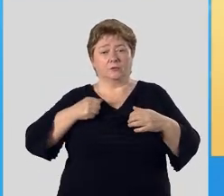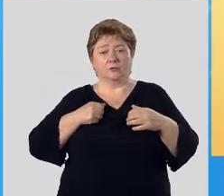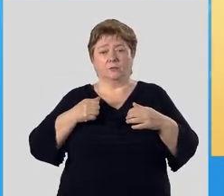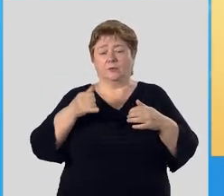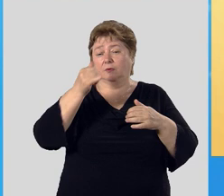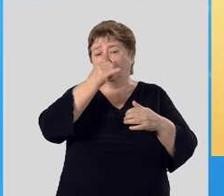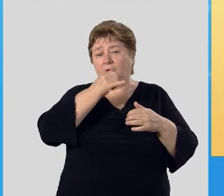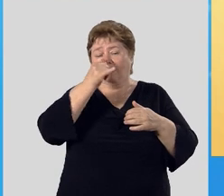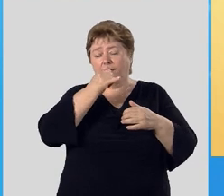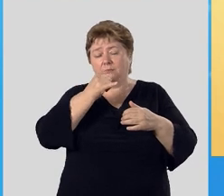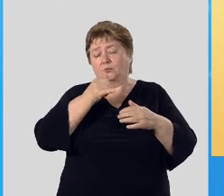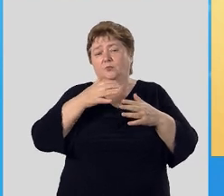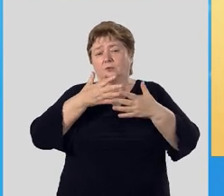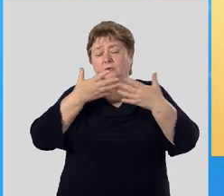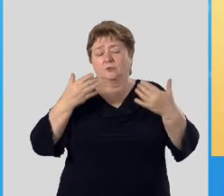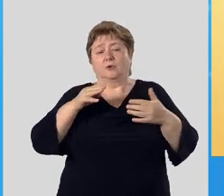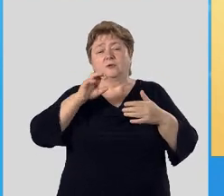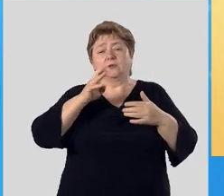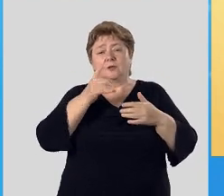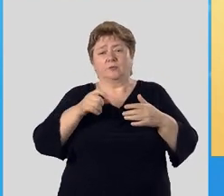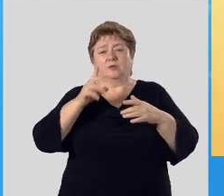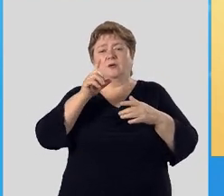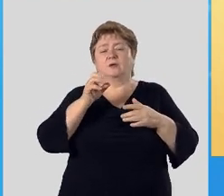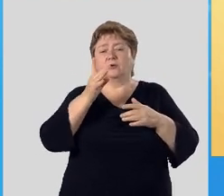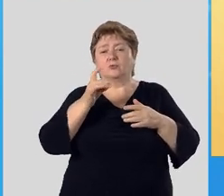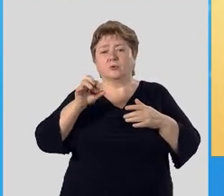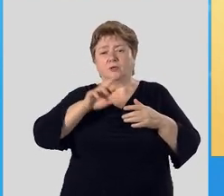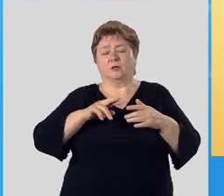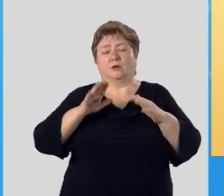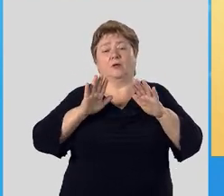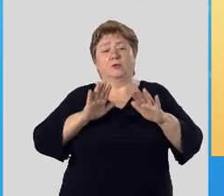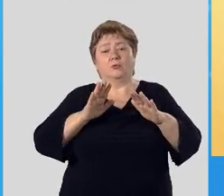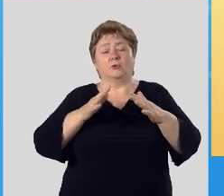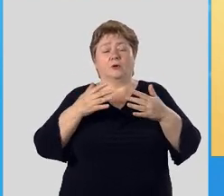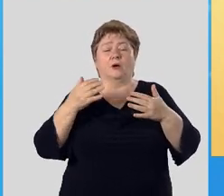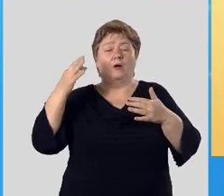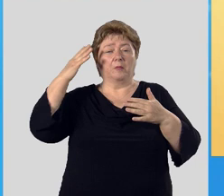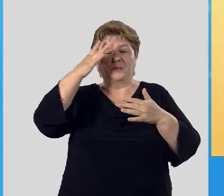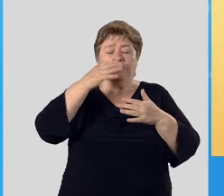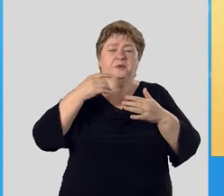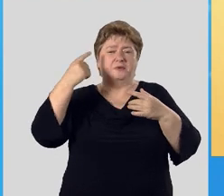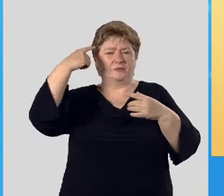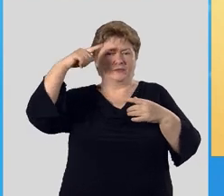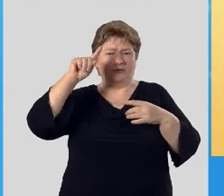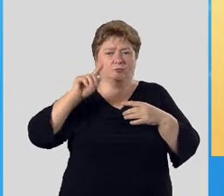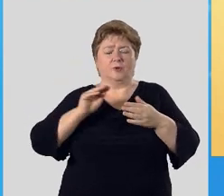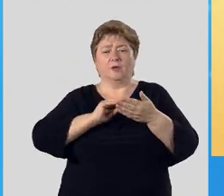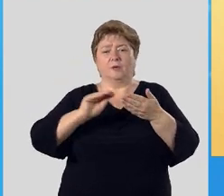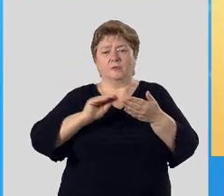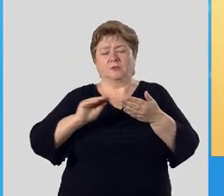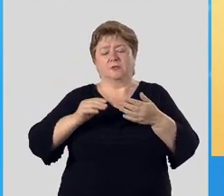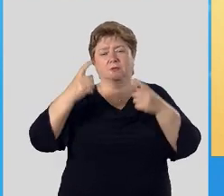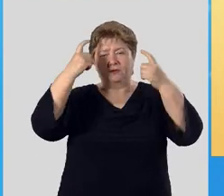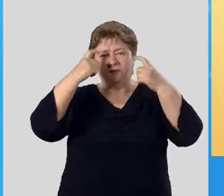нет ни терапии не хирургии одни лишь приметы до предрассудки писал